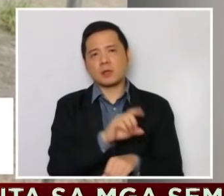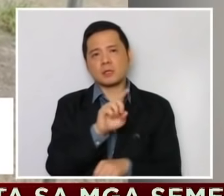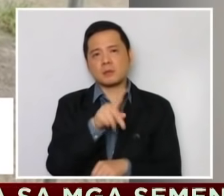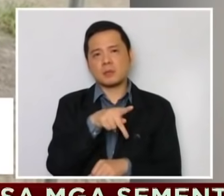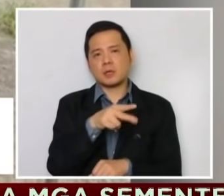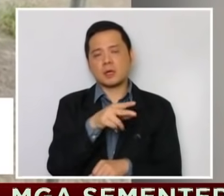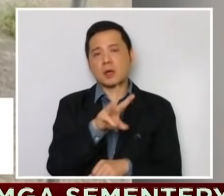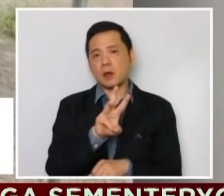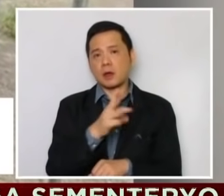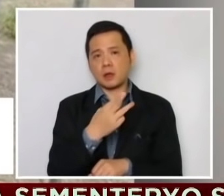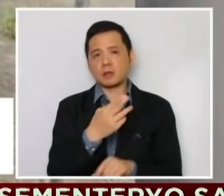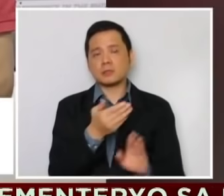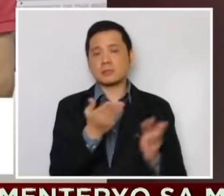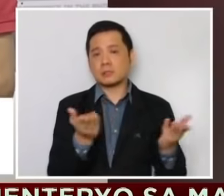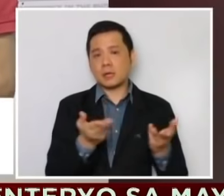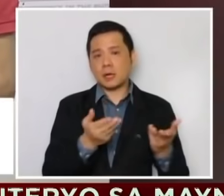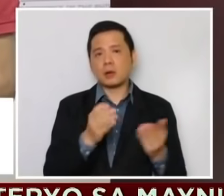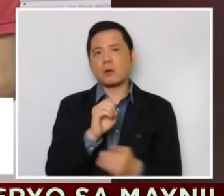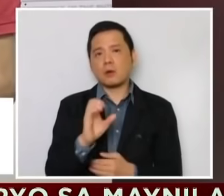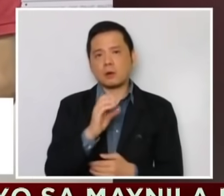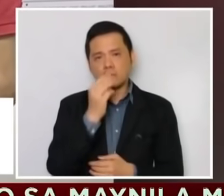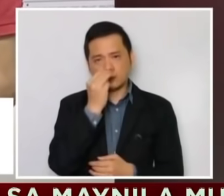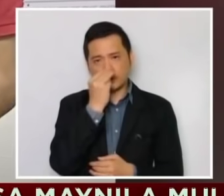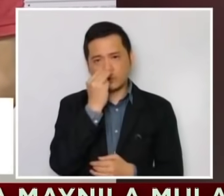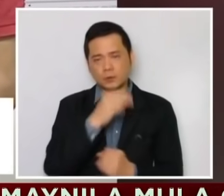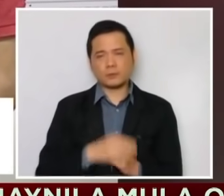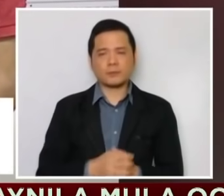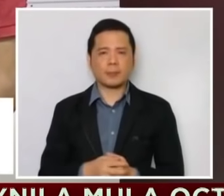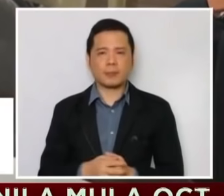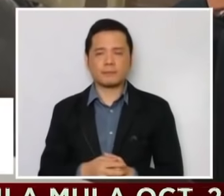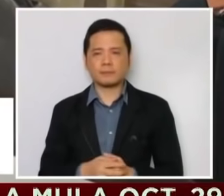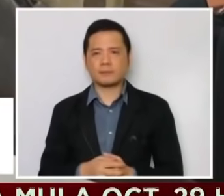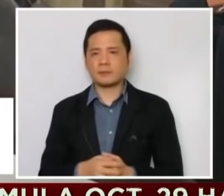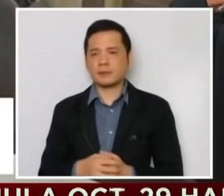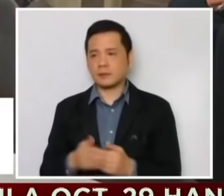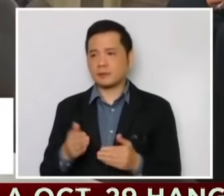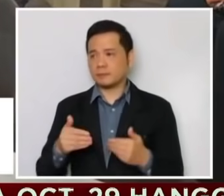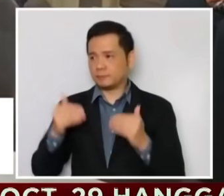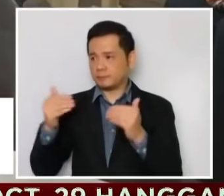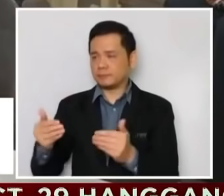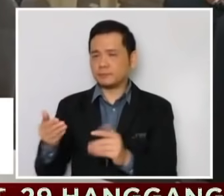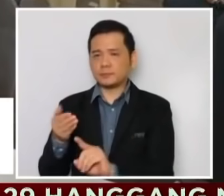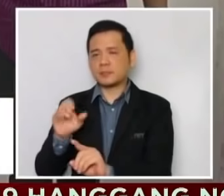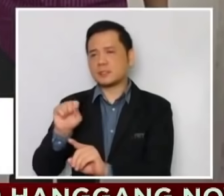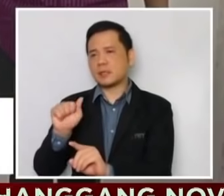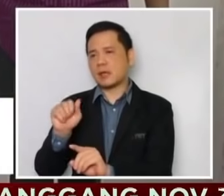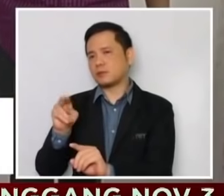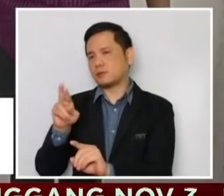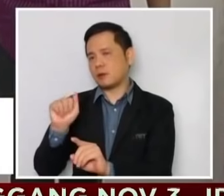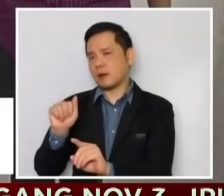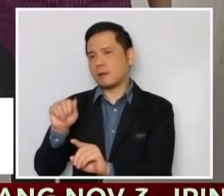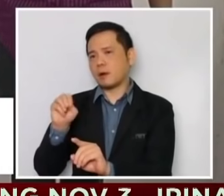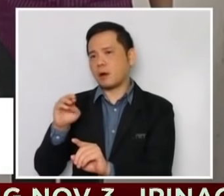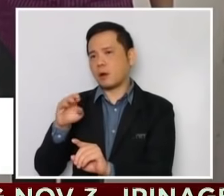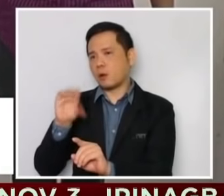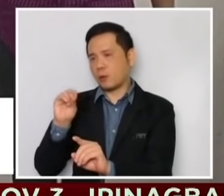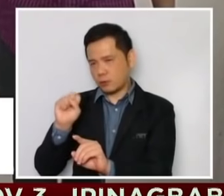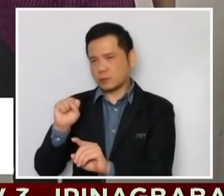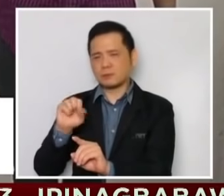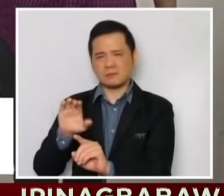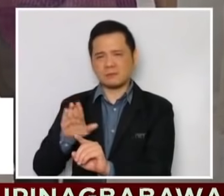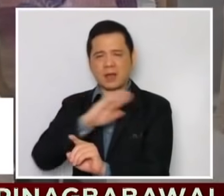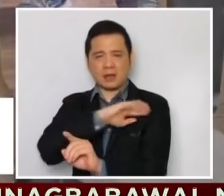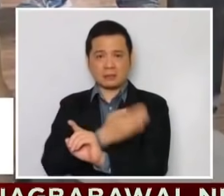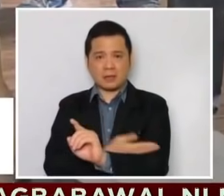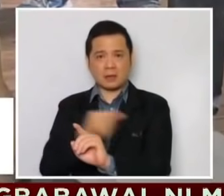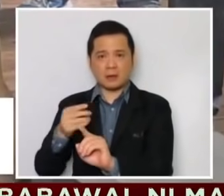sa Occidental Mindoro. Susubukan naman ni Sandro Marcos, anak ng presidential aspirant na si Bongbong Marcos, na